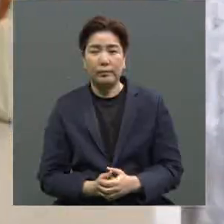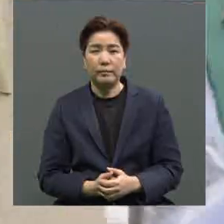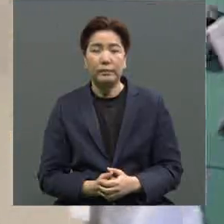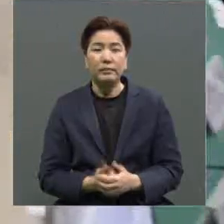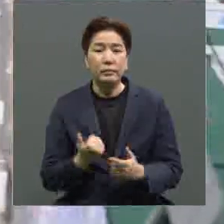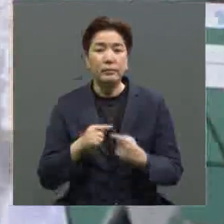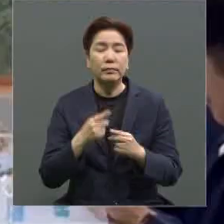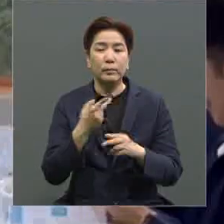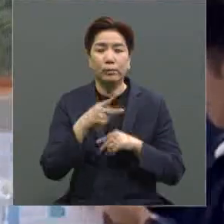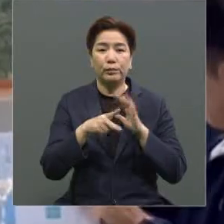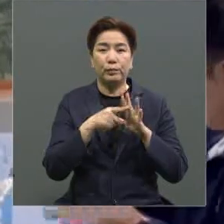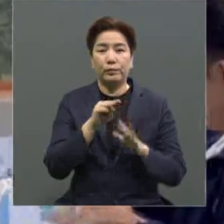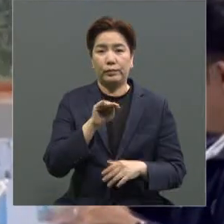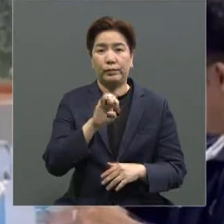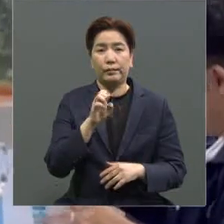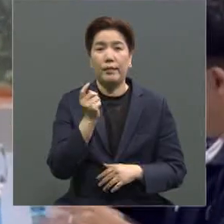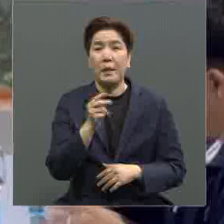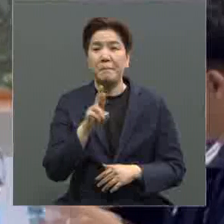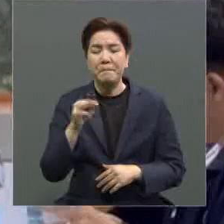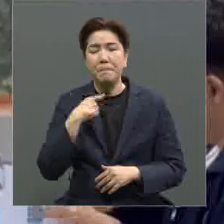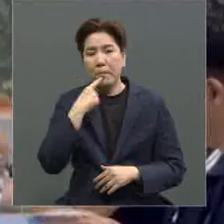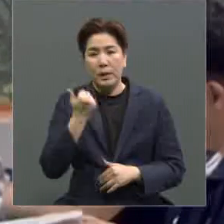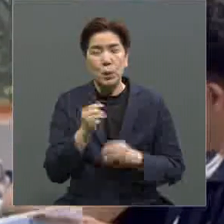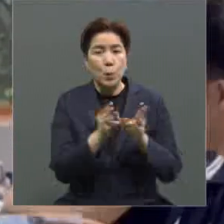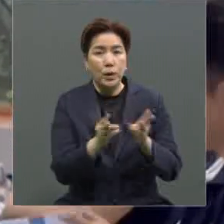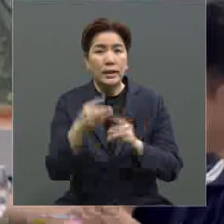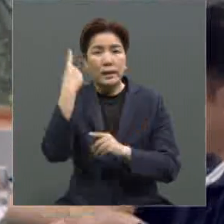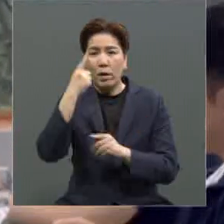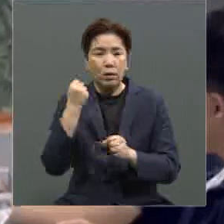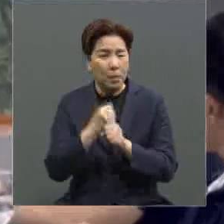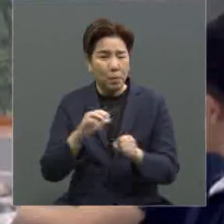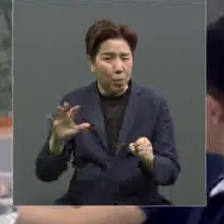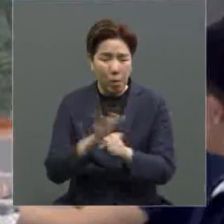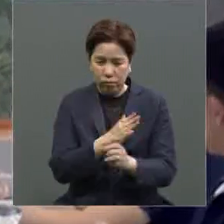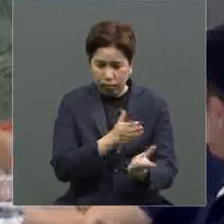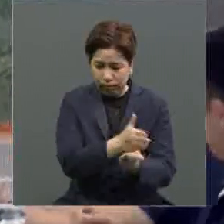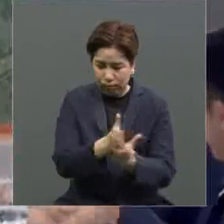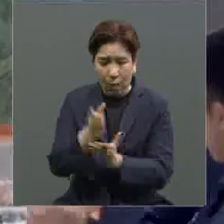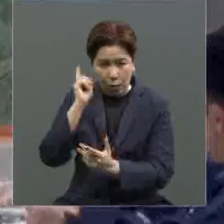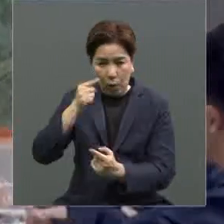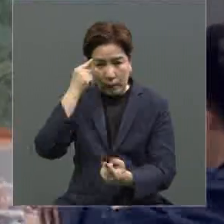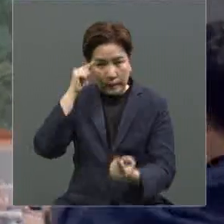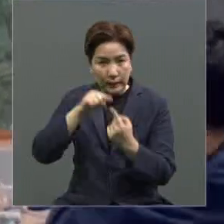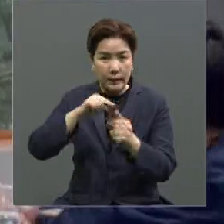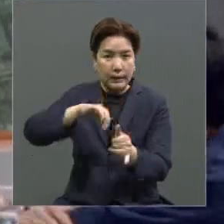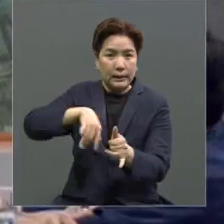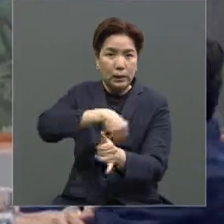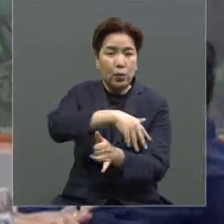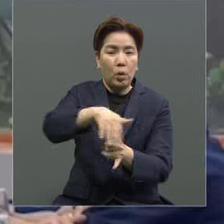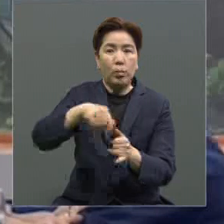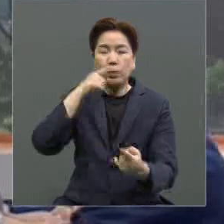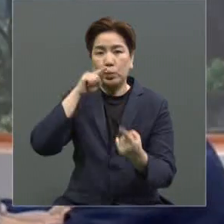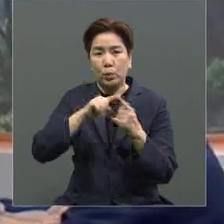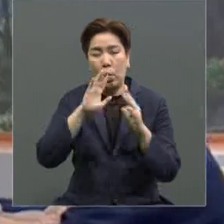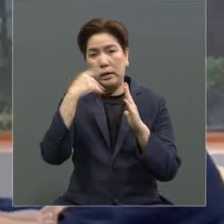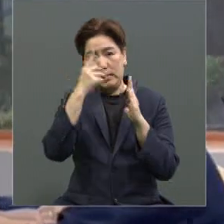ทางคุณภูมิธรรมยังย้ำด้วยนะครับว่าหลักการพัฒนาการท่องเที่ยวครบวงจรคือต้องคำนึงสิ่งแวดล้อมนะเป็นฮับของการท่องเที่ยวภาคอีสาน